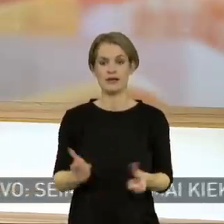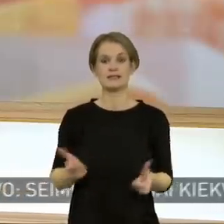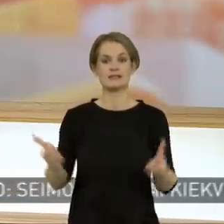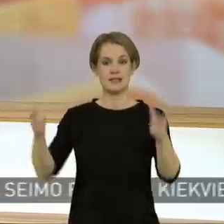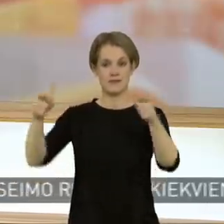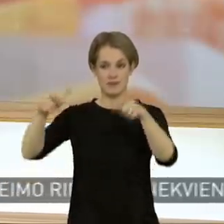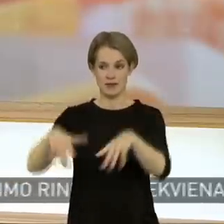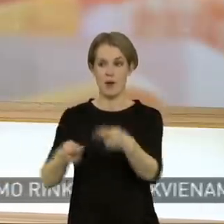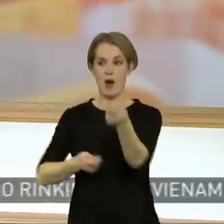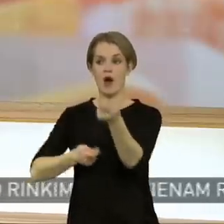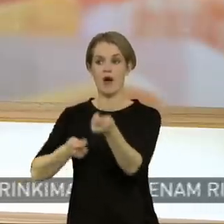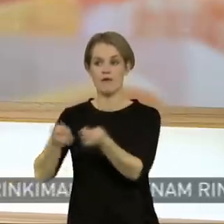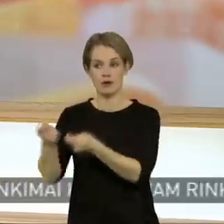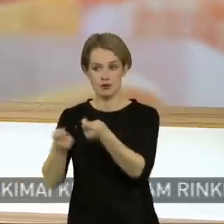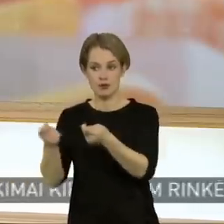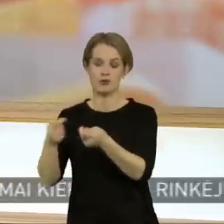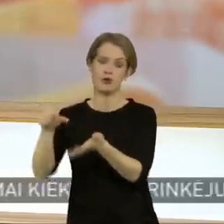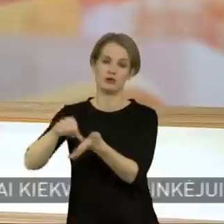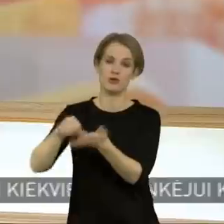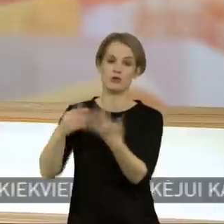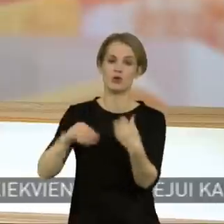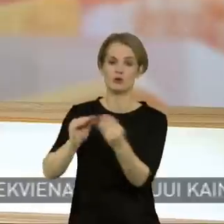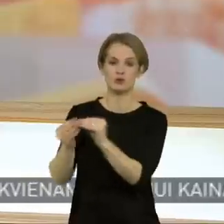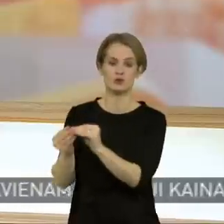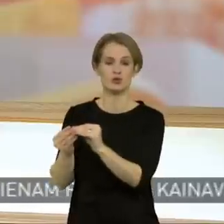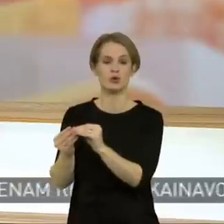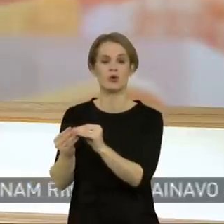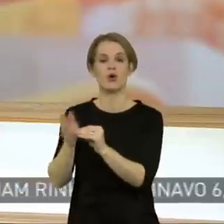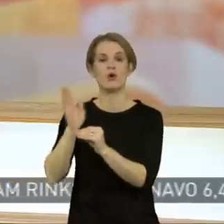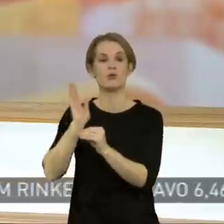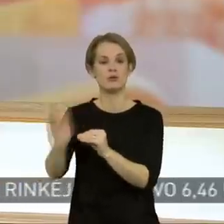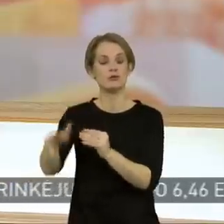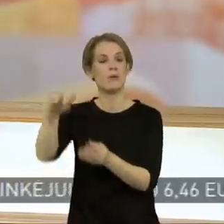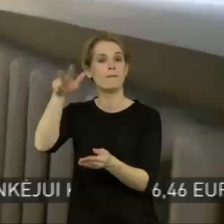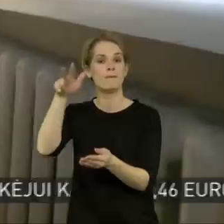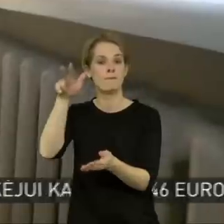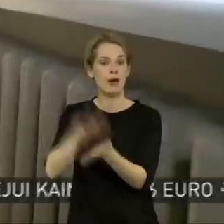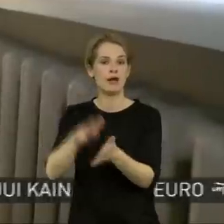nacionalinis susitarimas dėl švietimo būtų priimtas kaip Seimo nutarimas.